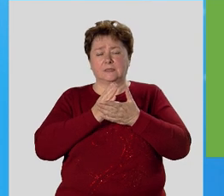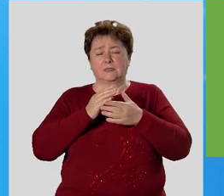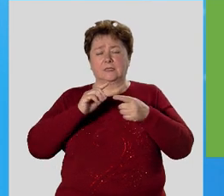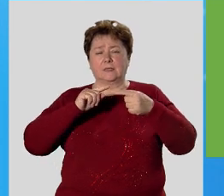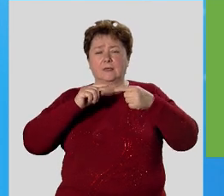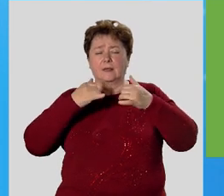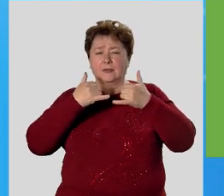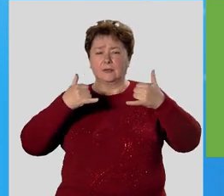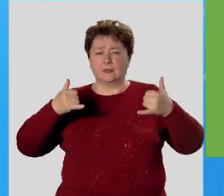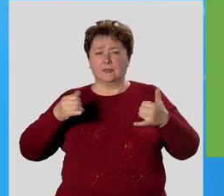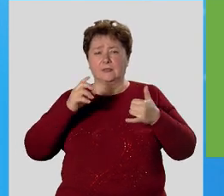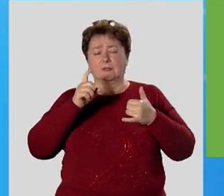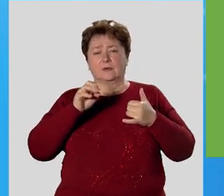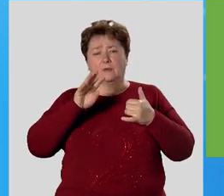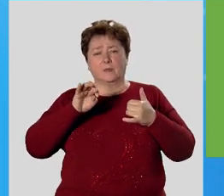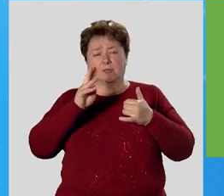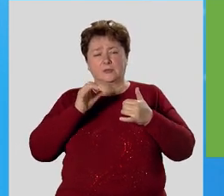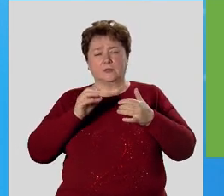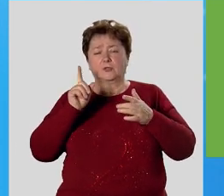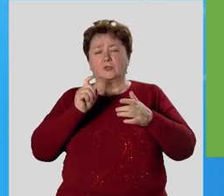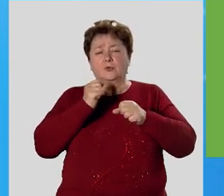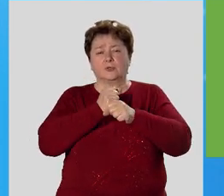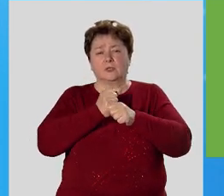нити хроматина, что делает их